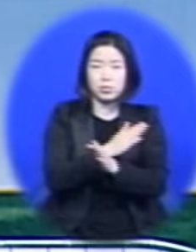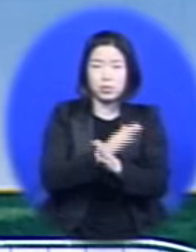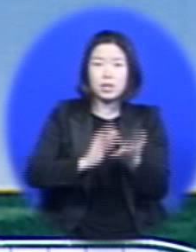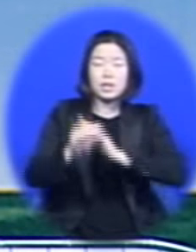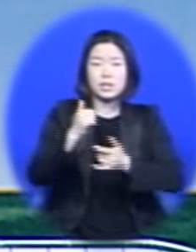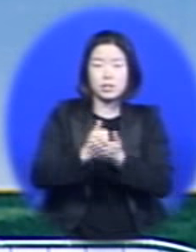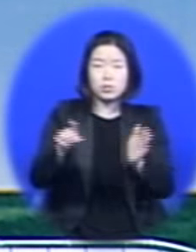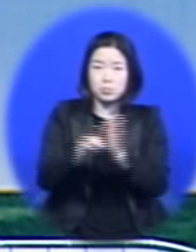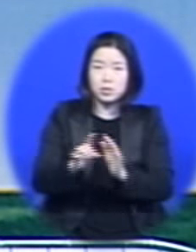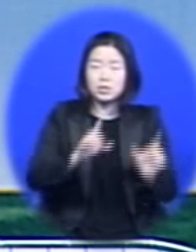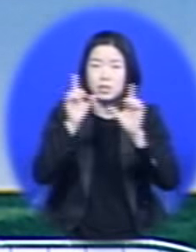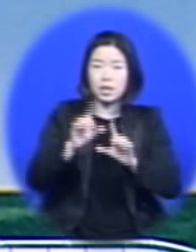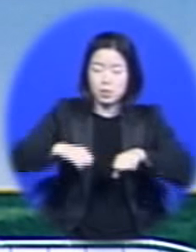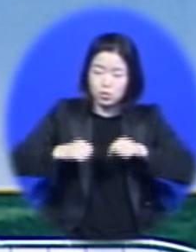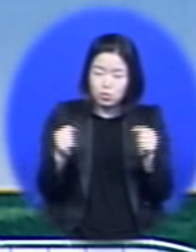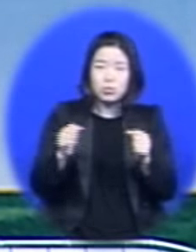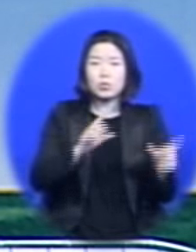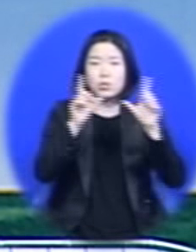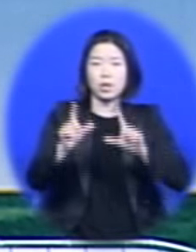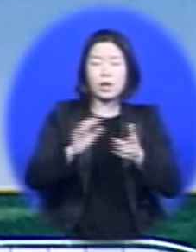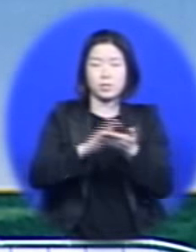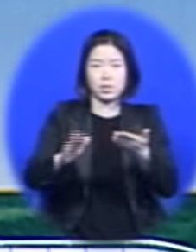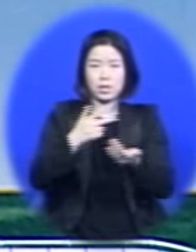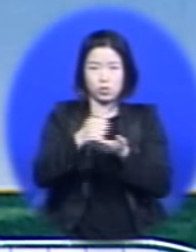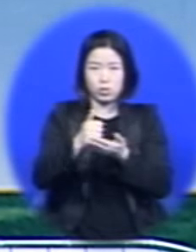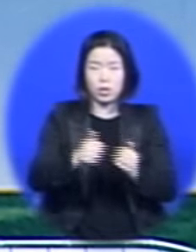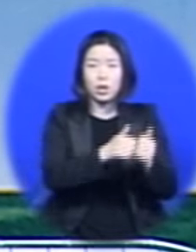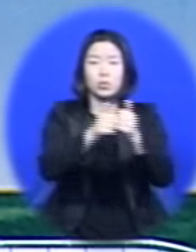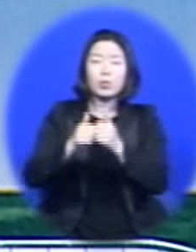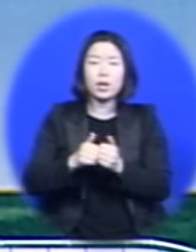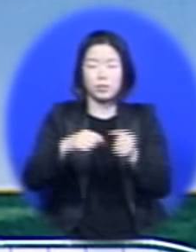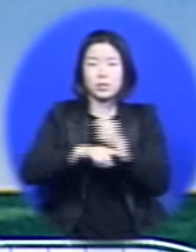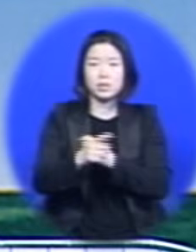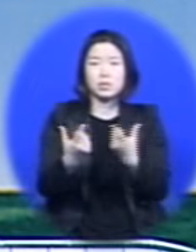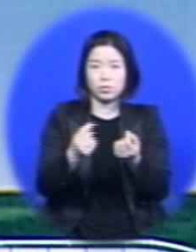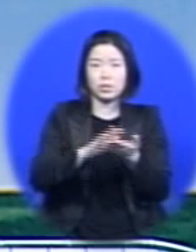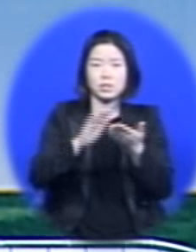순종 생활입니다. 주님과 동행함이라는 뜻입니다.